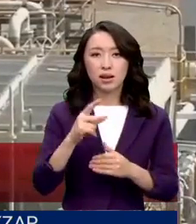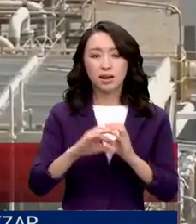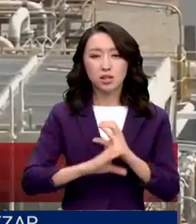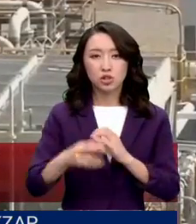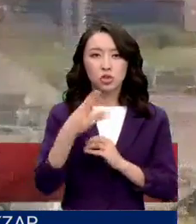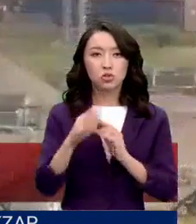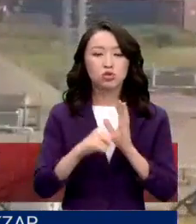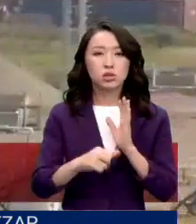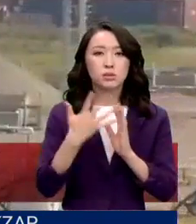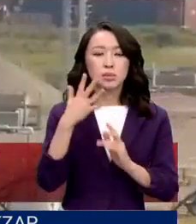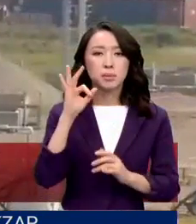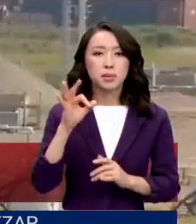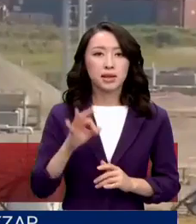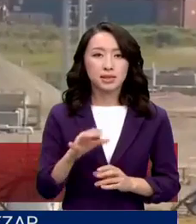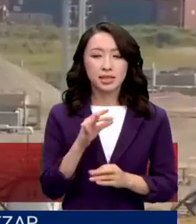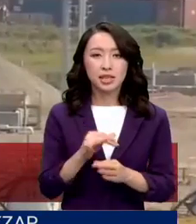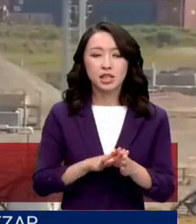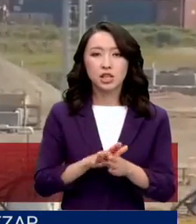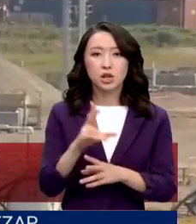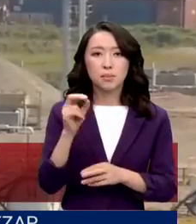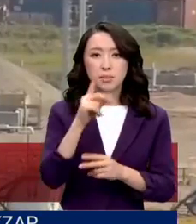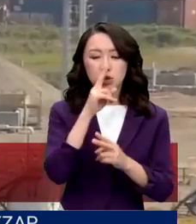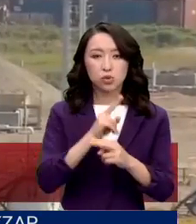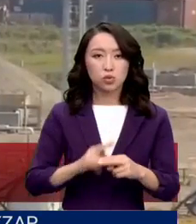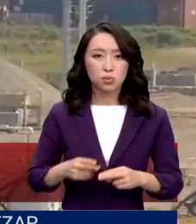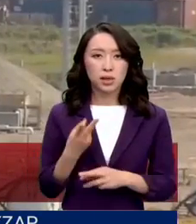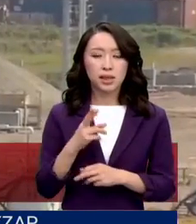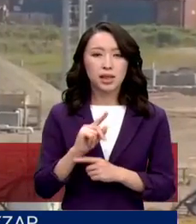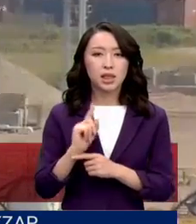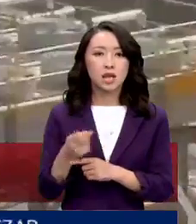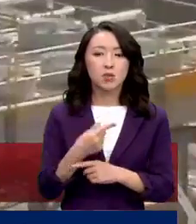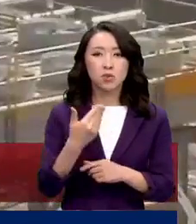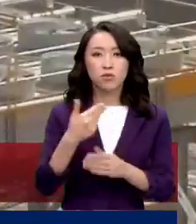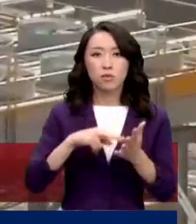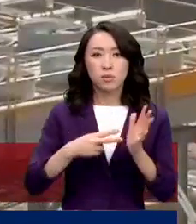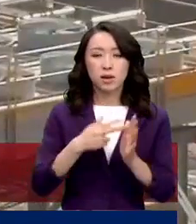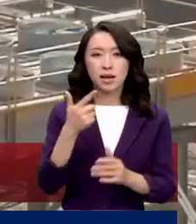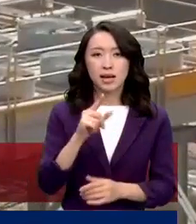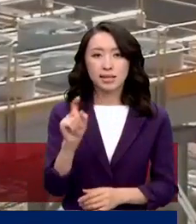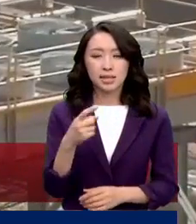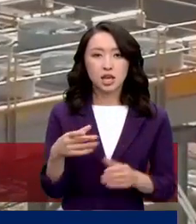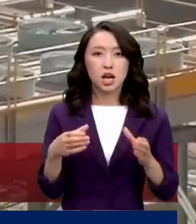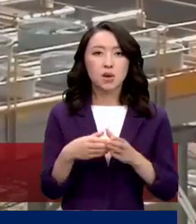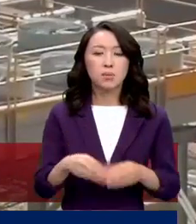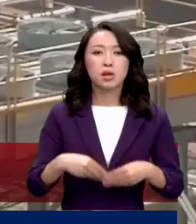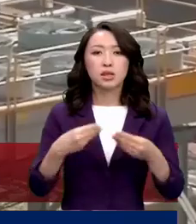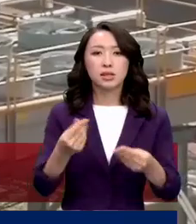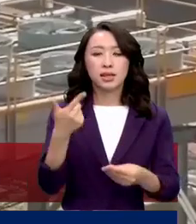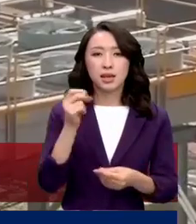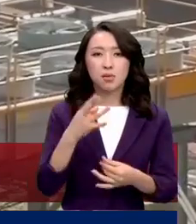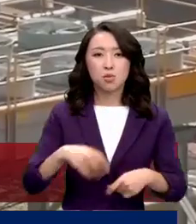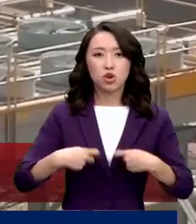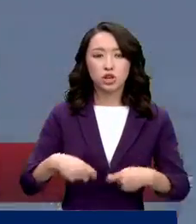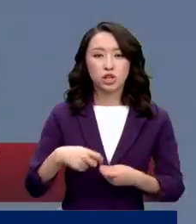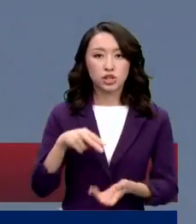до 65% и достичь безубыточности. Для наиболее рентабельных проектов газохимии компания будет предоставлять газ по